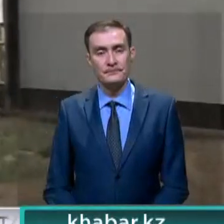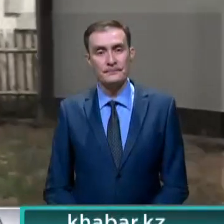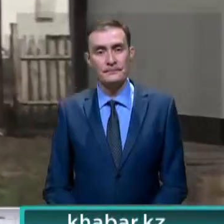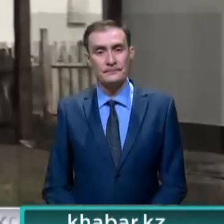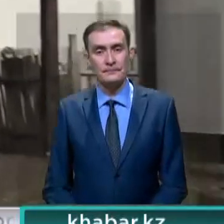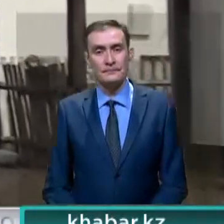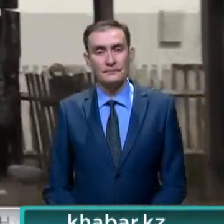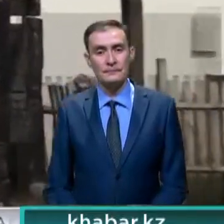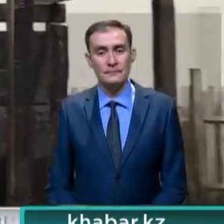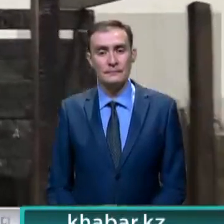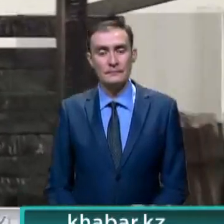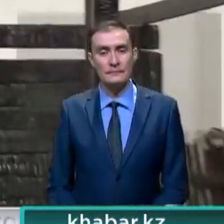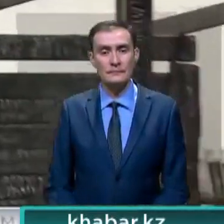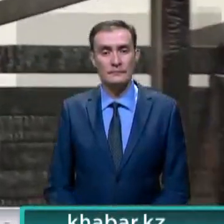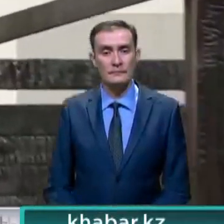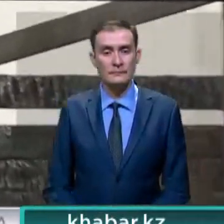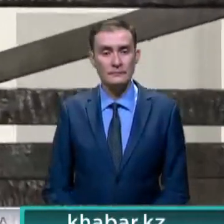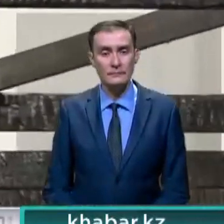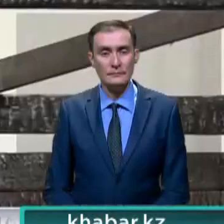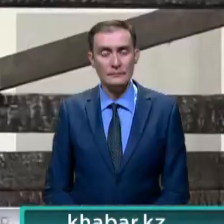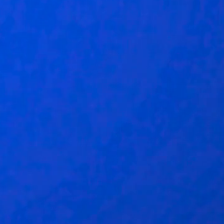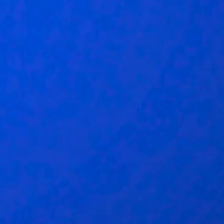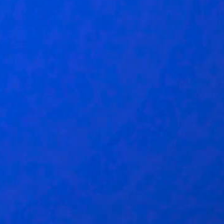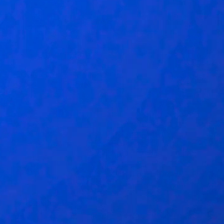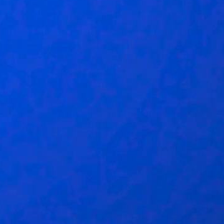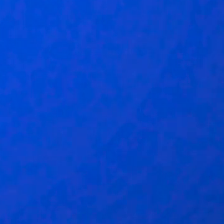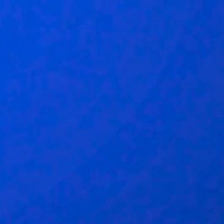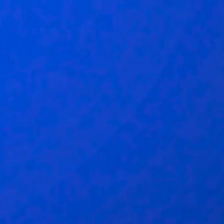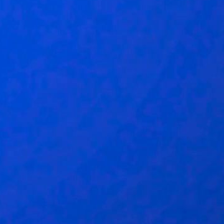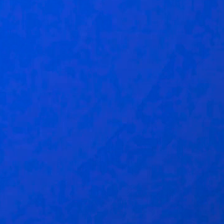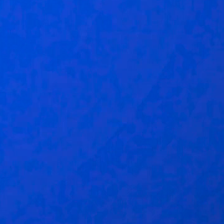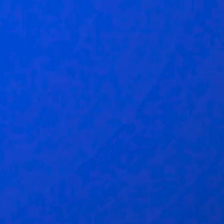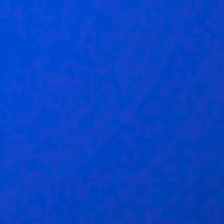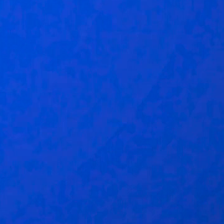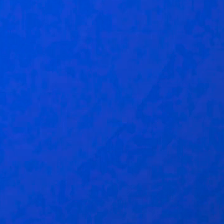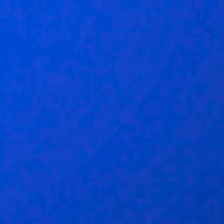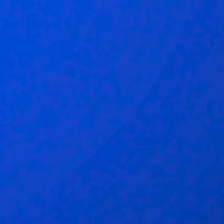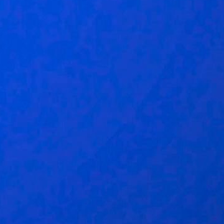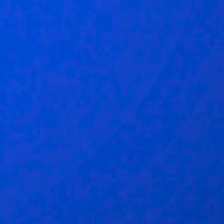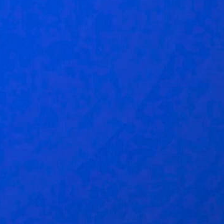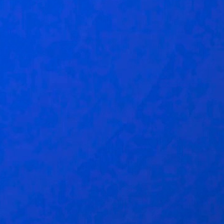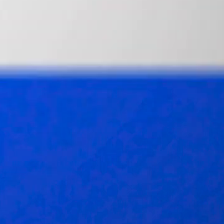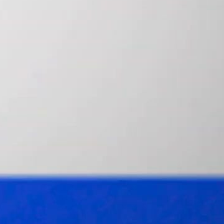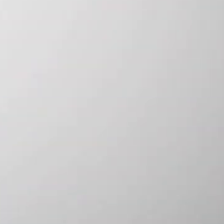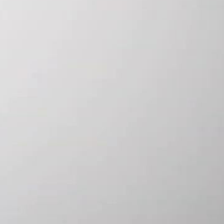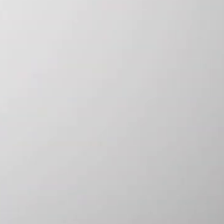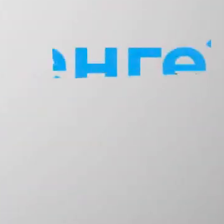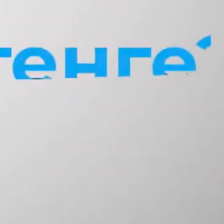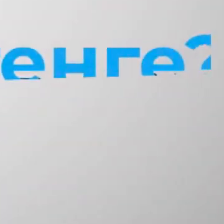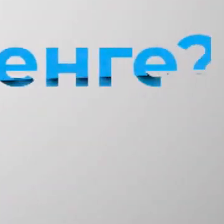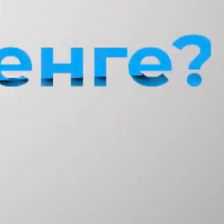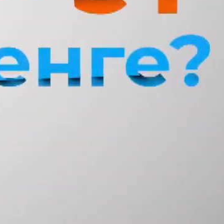Алиев, Тулеген Иманов. Итоги дня. Северо-Казахстанская область. Нурфин. Полезная информация о ваших деньгах.